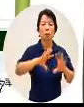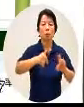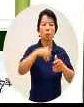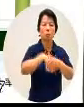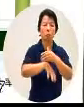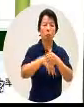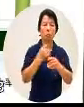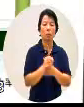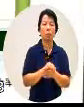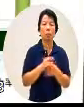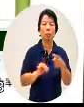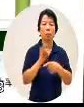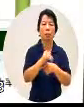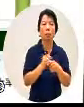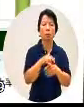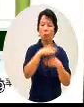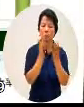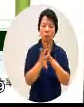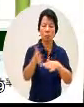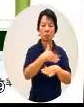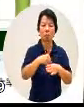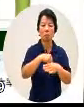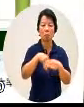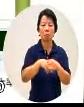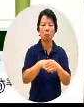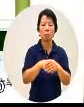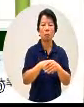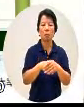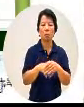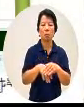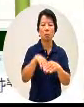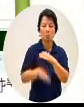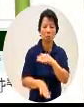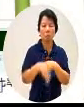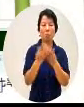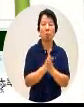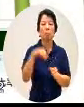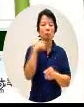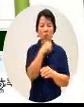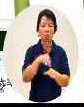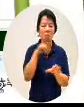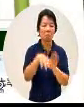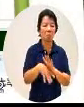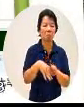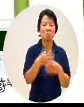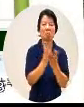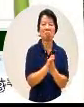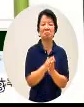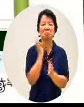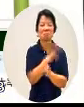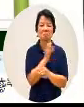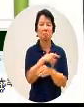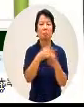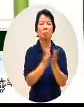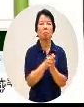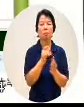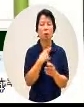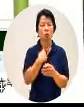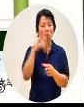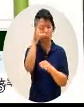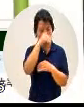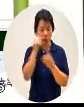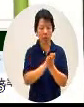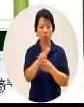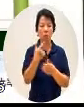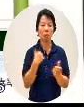例呢大概是全世界最低的台灣人不喜歡繳稅會覺得呢我吃樓呢